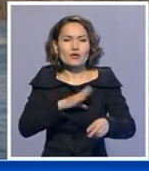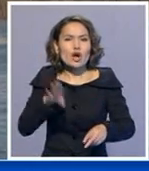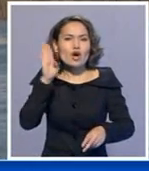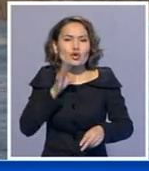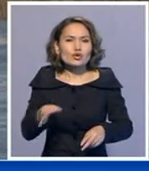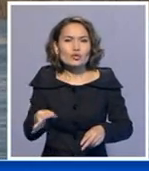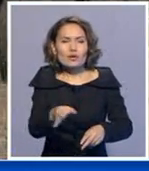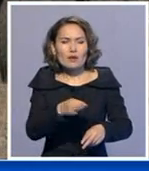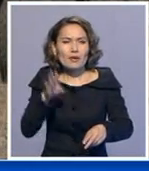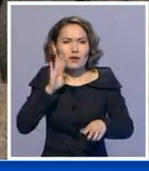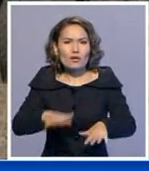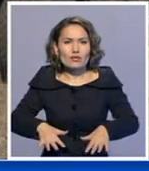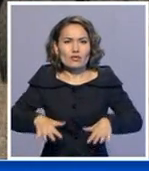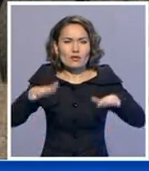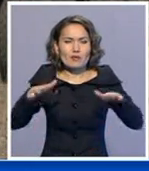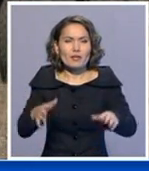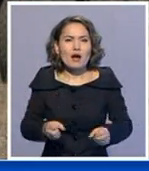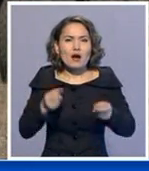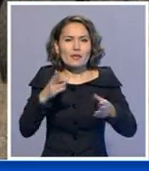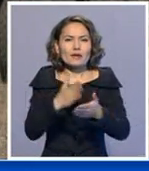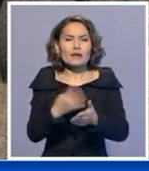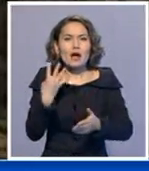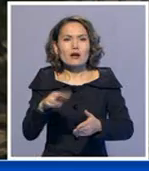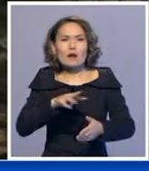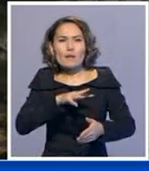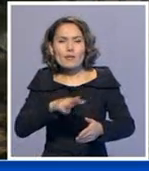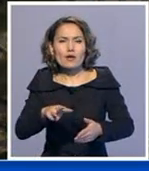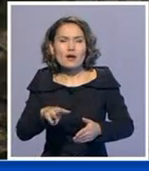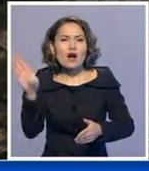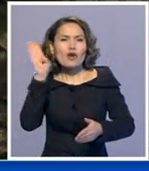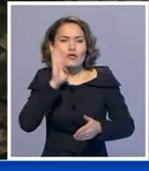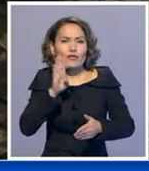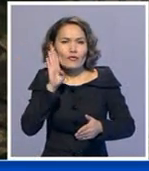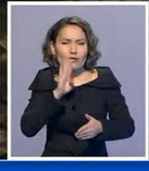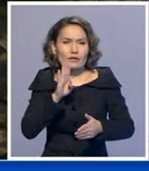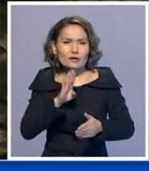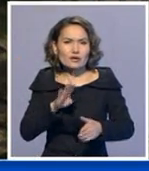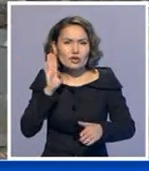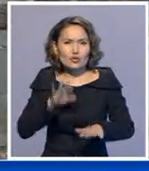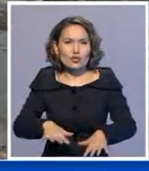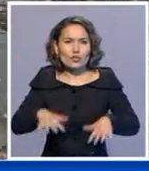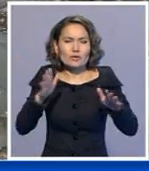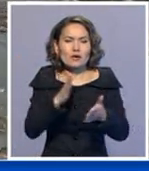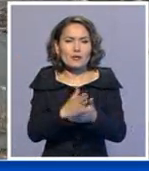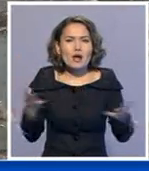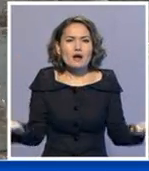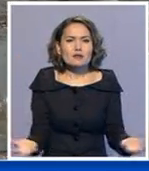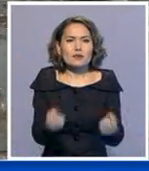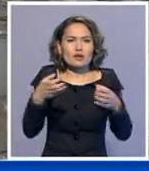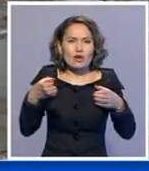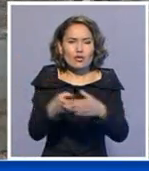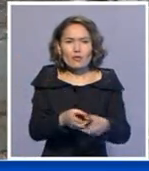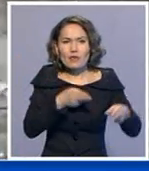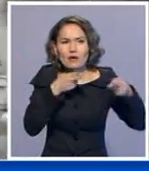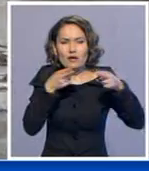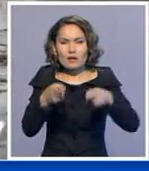асуға таяу. Соңғы тәулікте мұнда шамамен 40 миллион текше метр су құйылды. Қазір облыстың төтенше жағдайлар және құтқару қызметі түгелдей осында